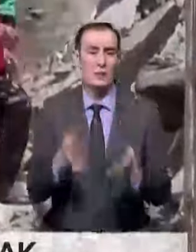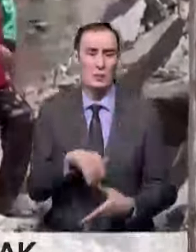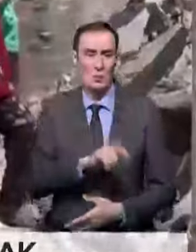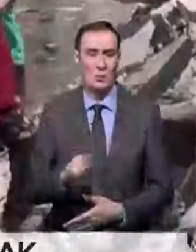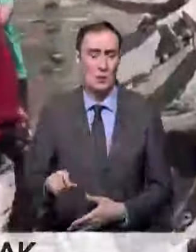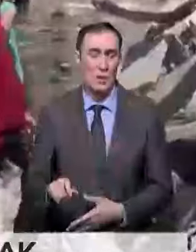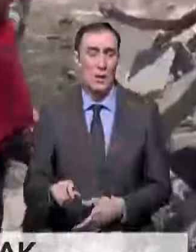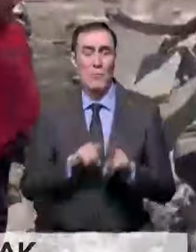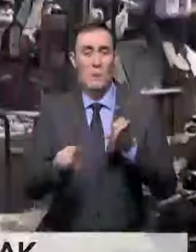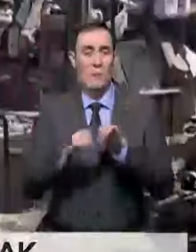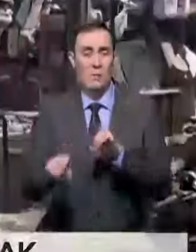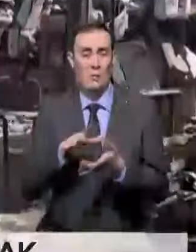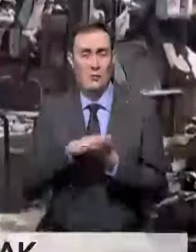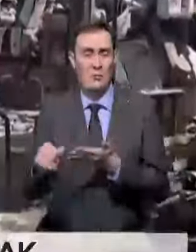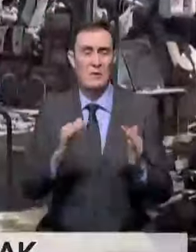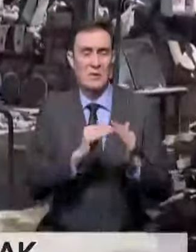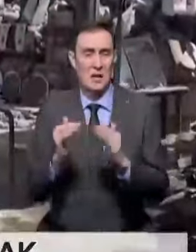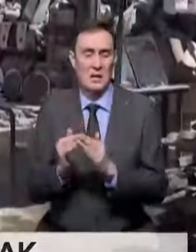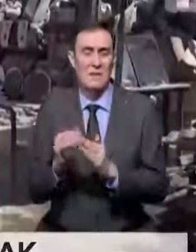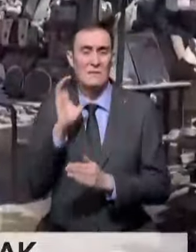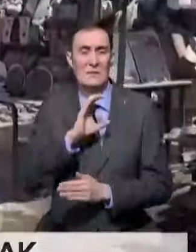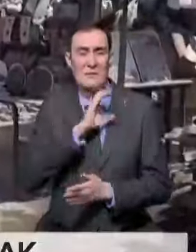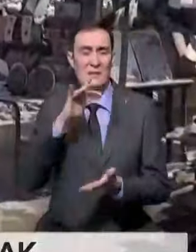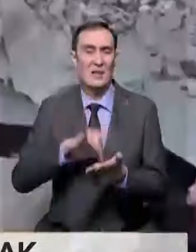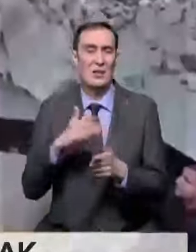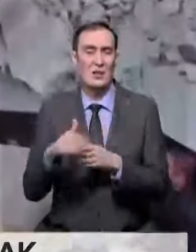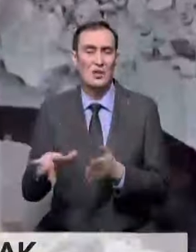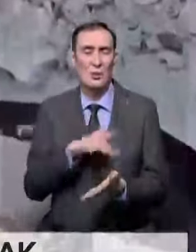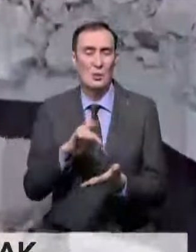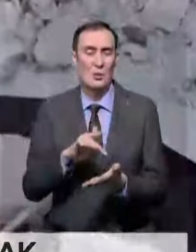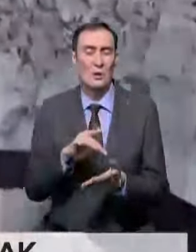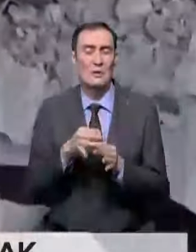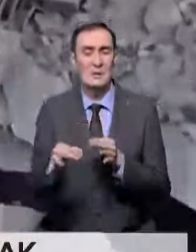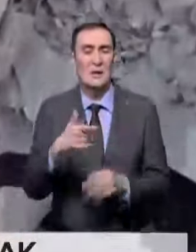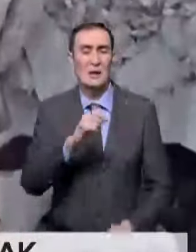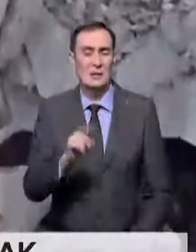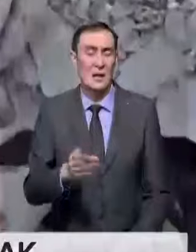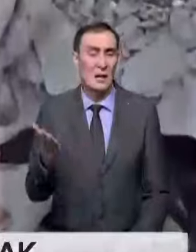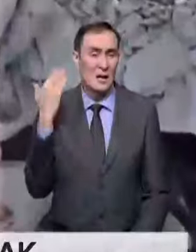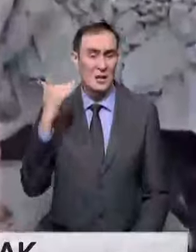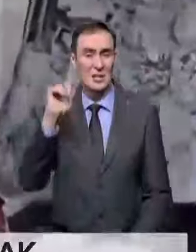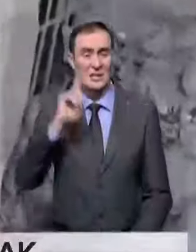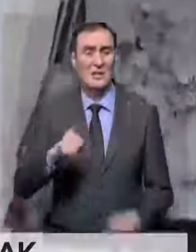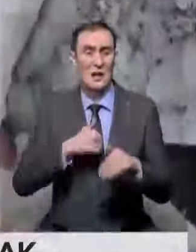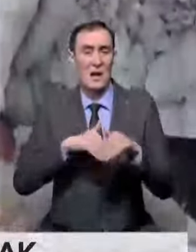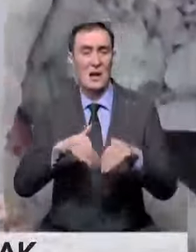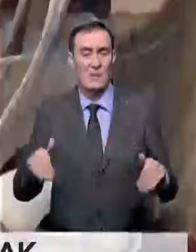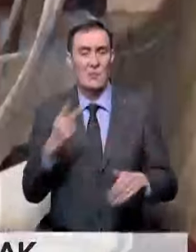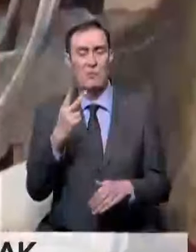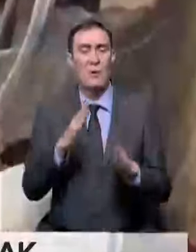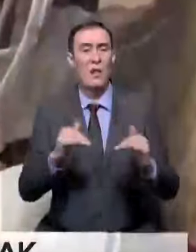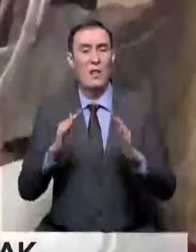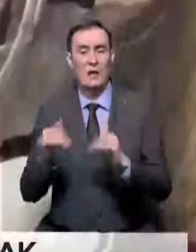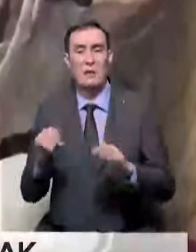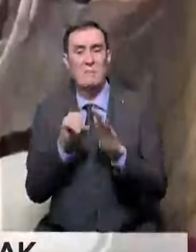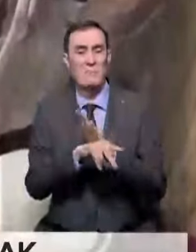жителей бомбардировкам подверглись здания в северной и центральной части Сектора Газа ранее израильская армия ударила по двум лагерям